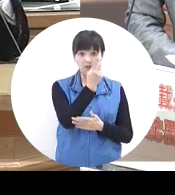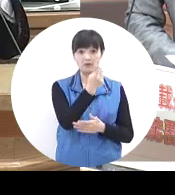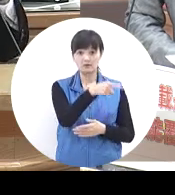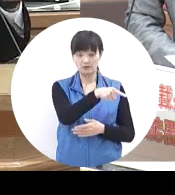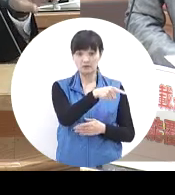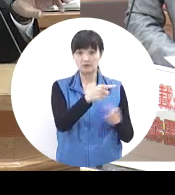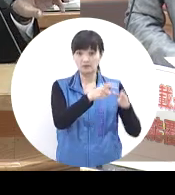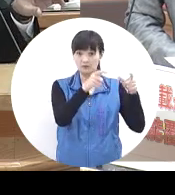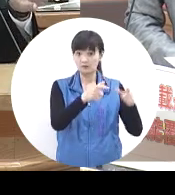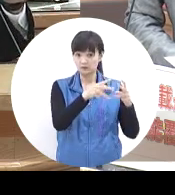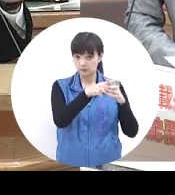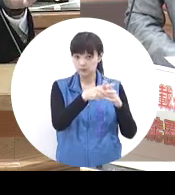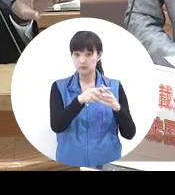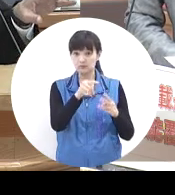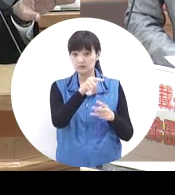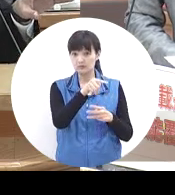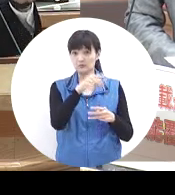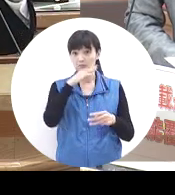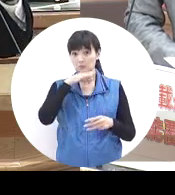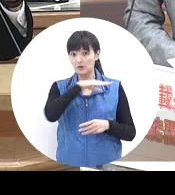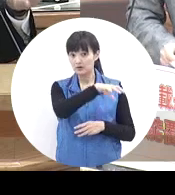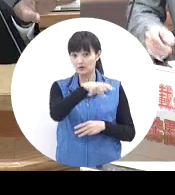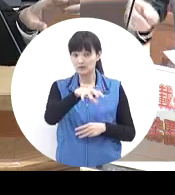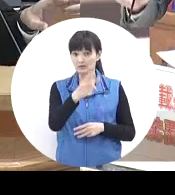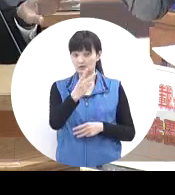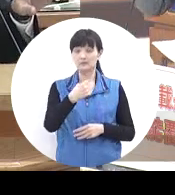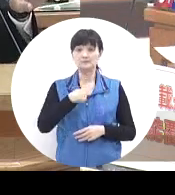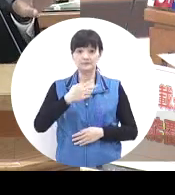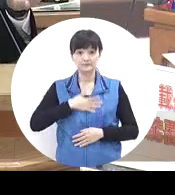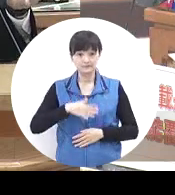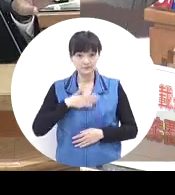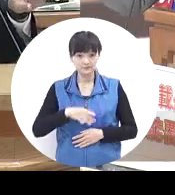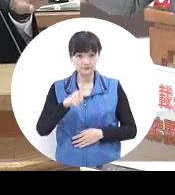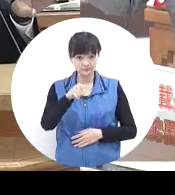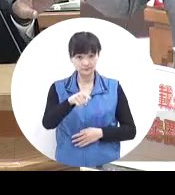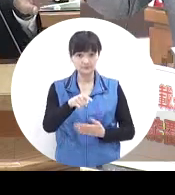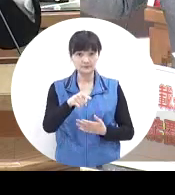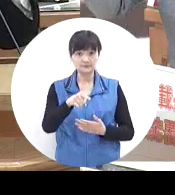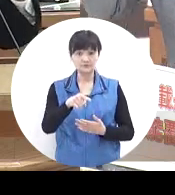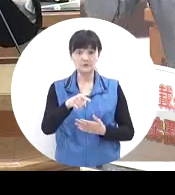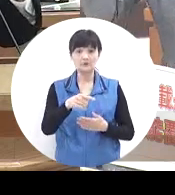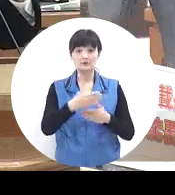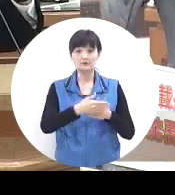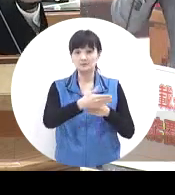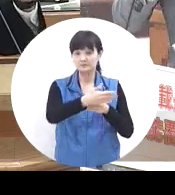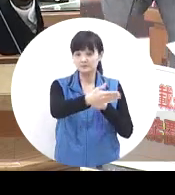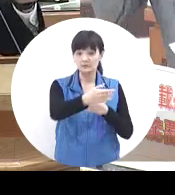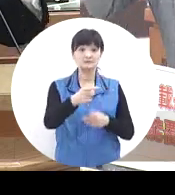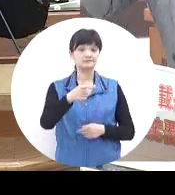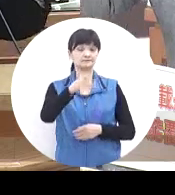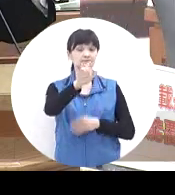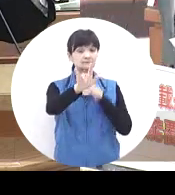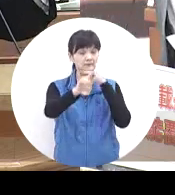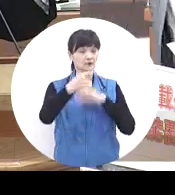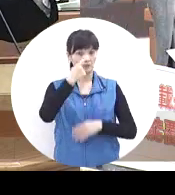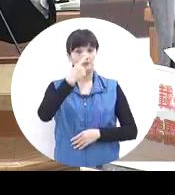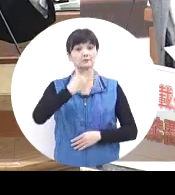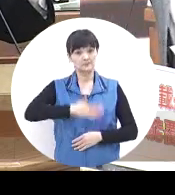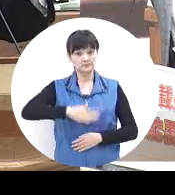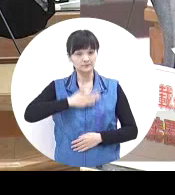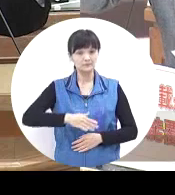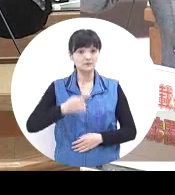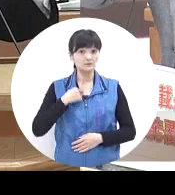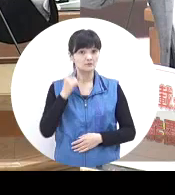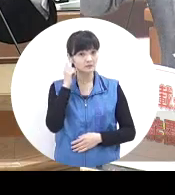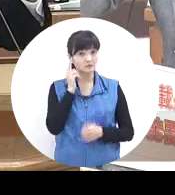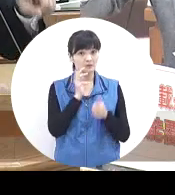入站投入机以后是没有错位，而且在我们的 这个东西，好，这个东西我也知道，但是我想要知道说为什